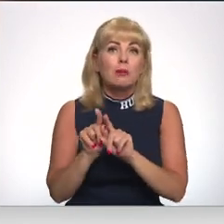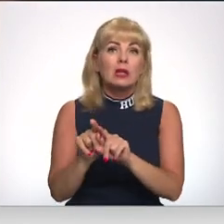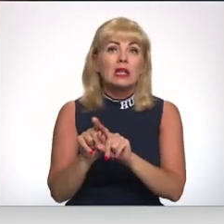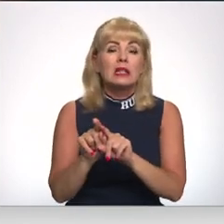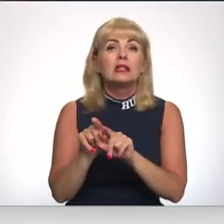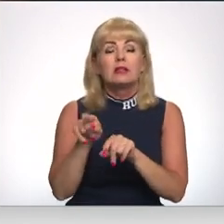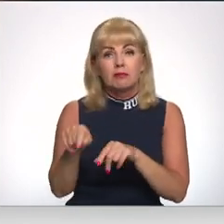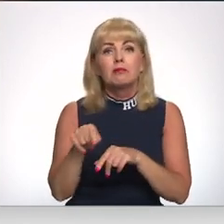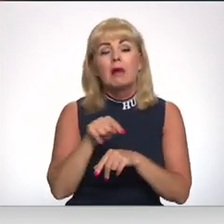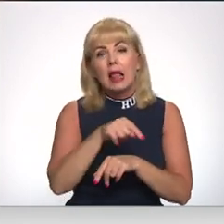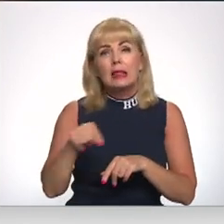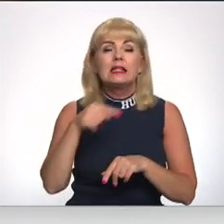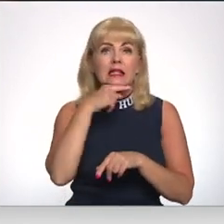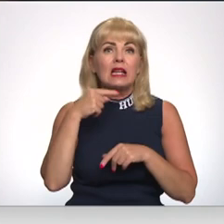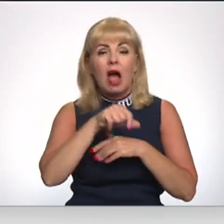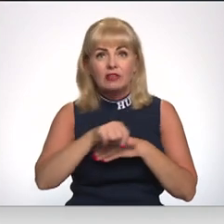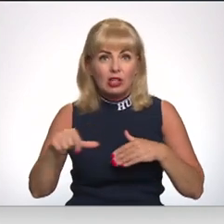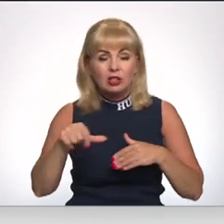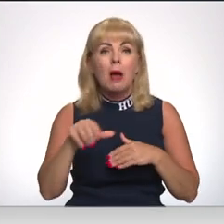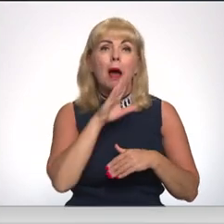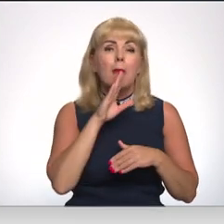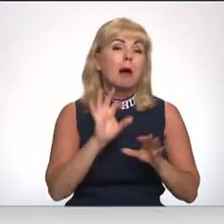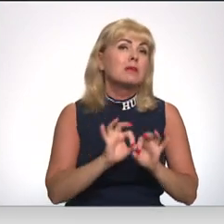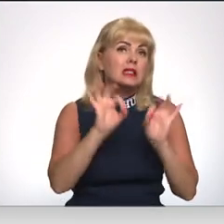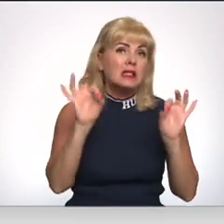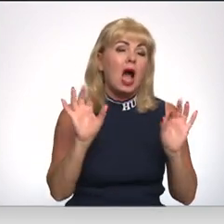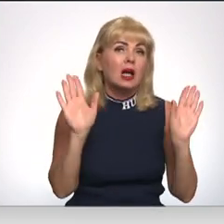Krievijas robežai. Mamma sāka dziedāt dziesmu.